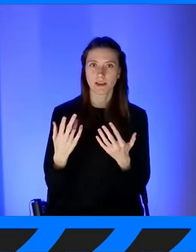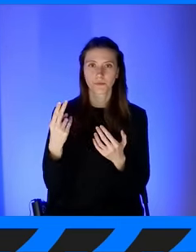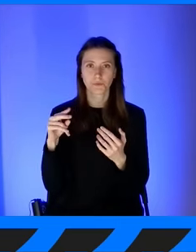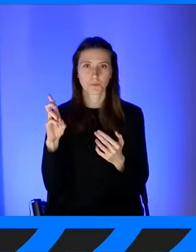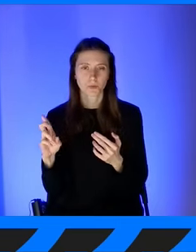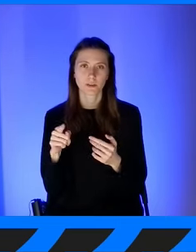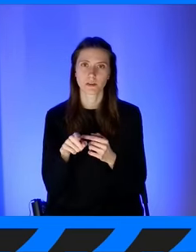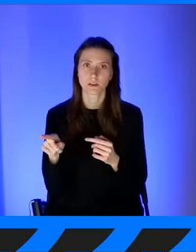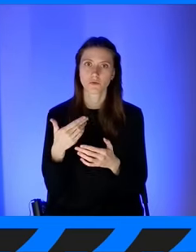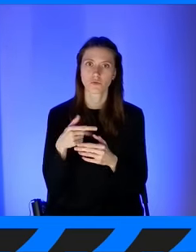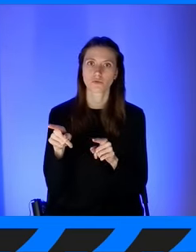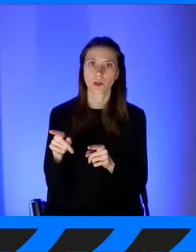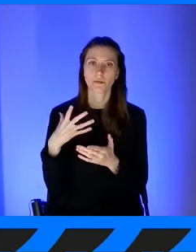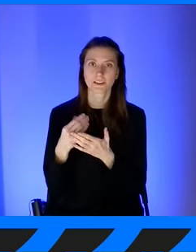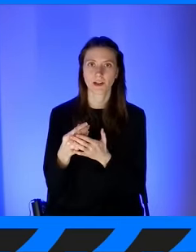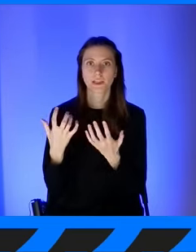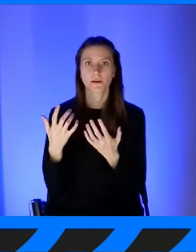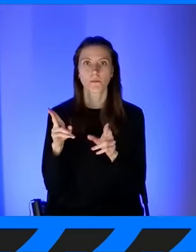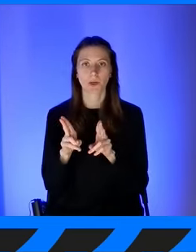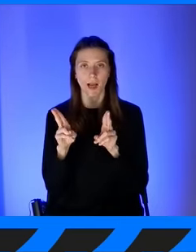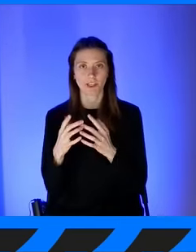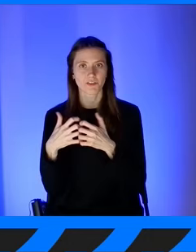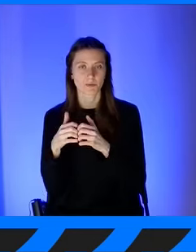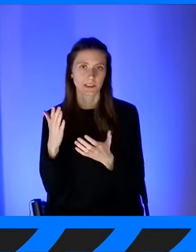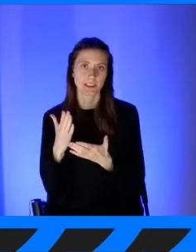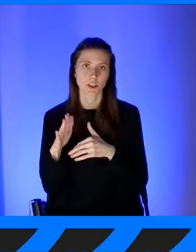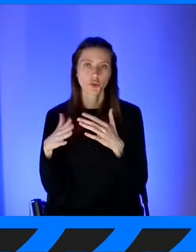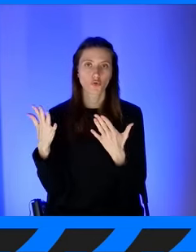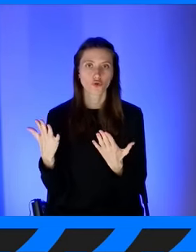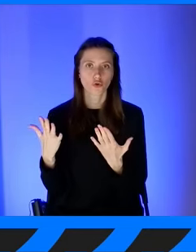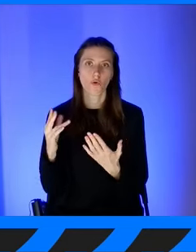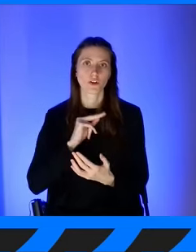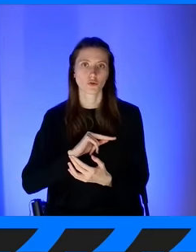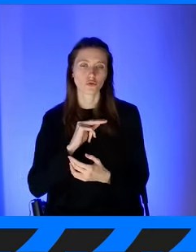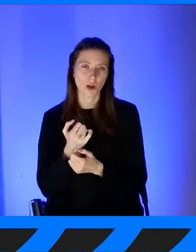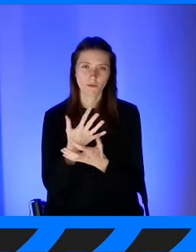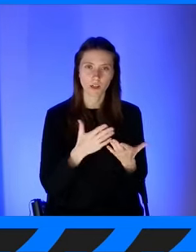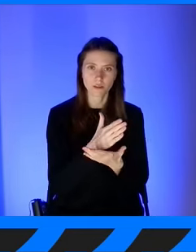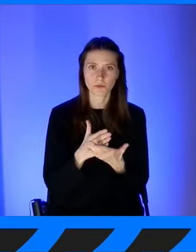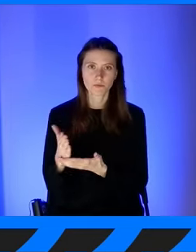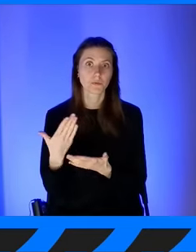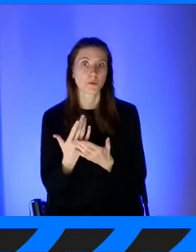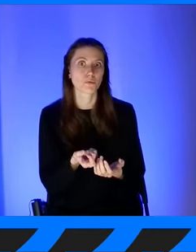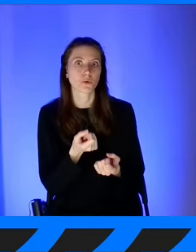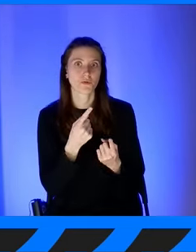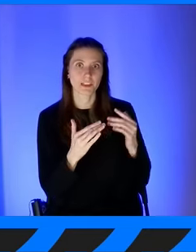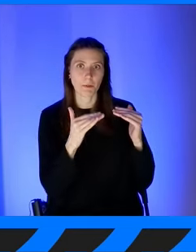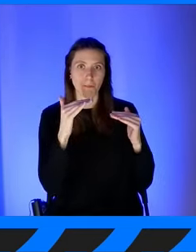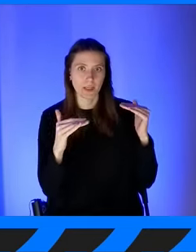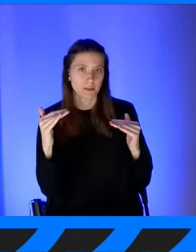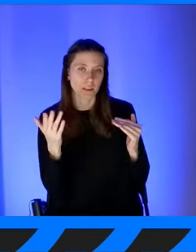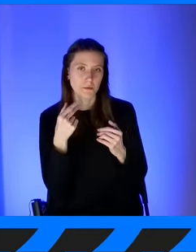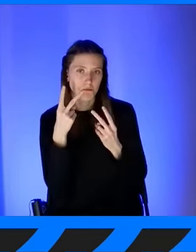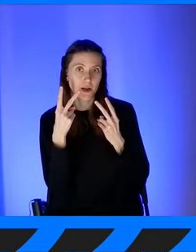автоматизации там ручного труда Да и также там в разных областях мы то есть появились метрики Мы видим что это выгружается в общую